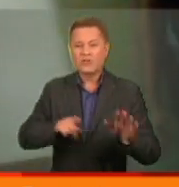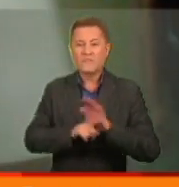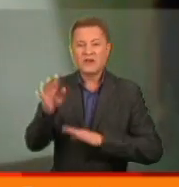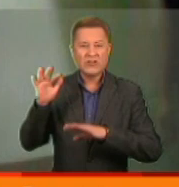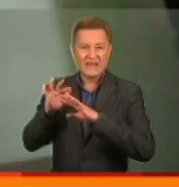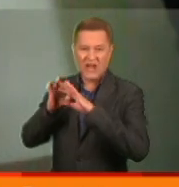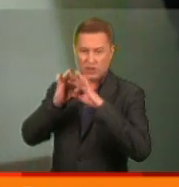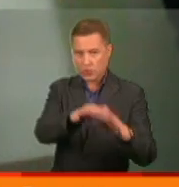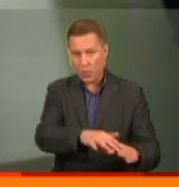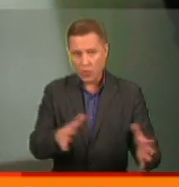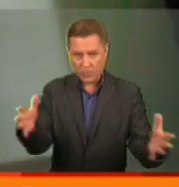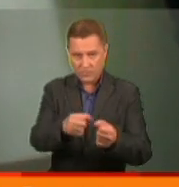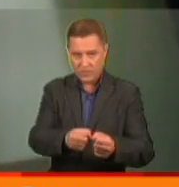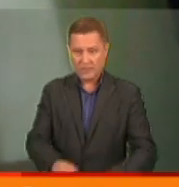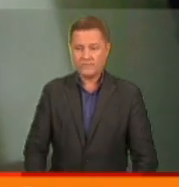штурм.